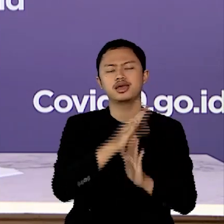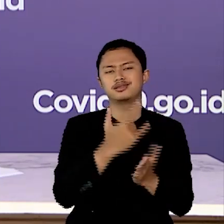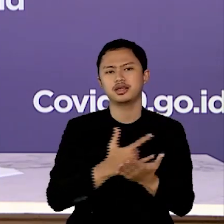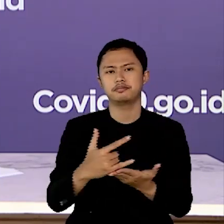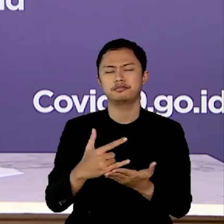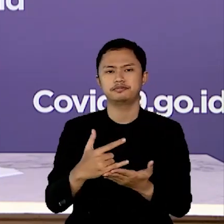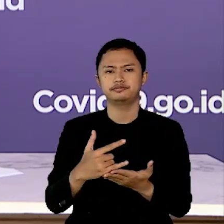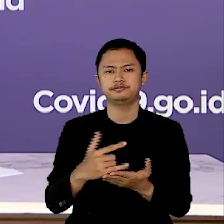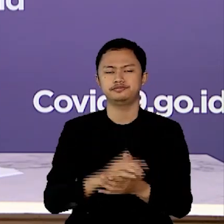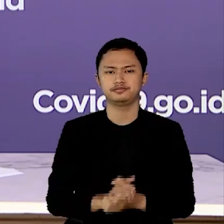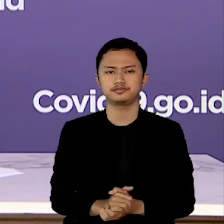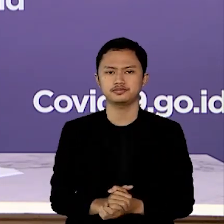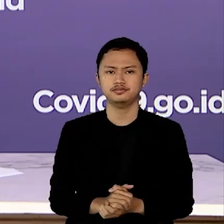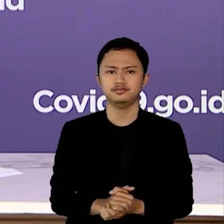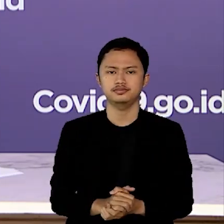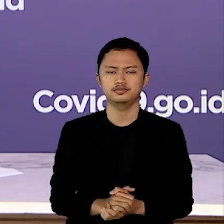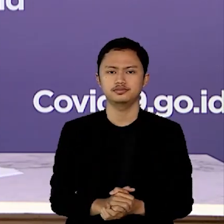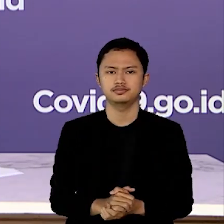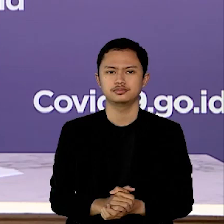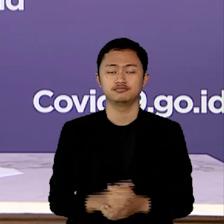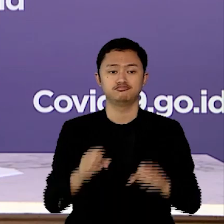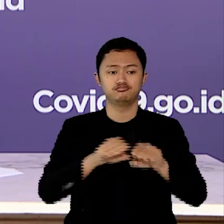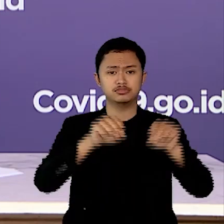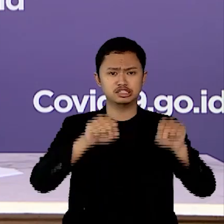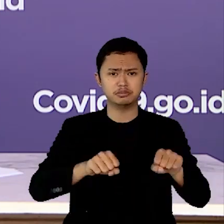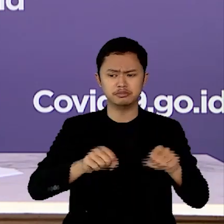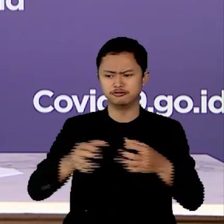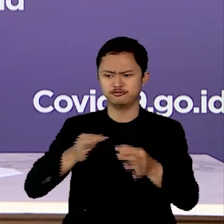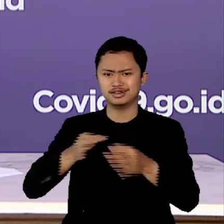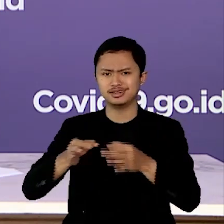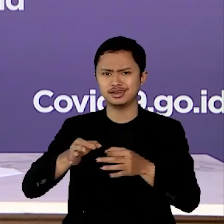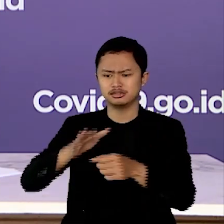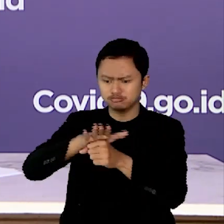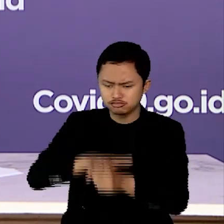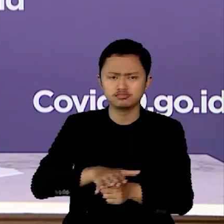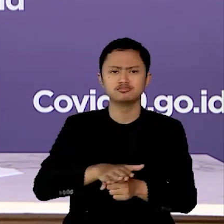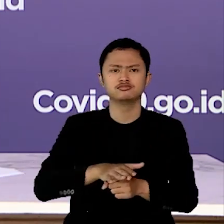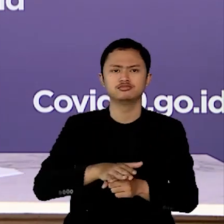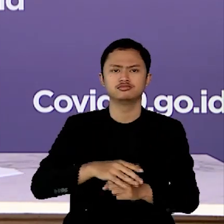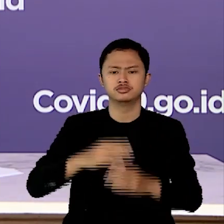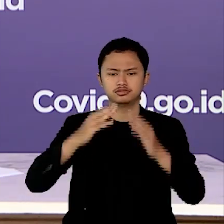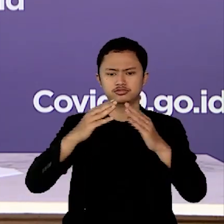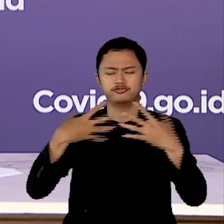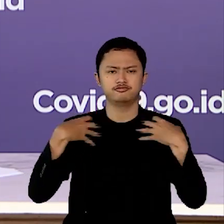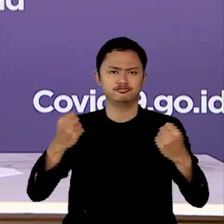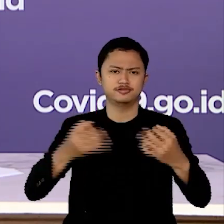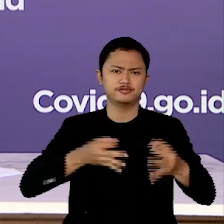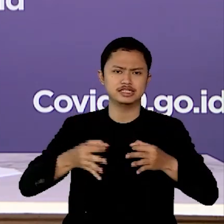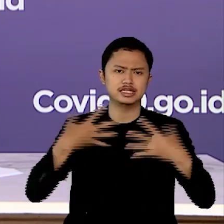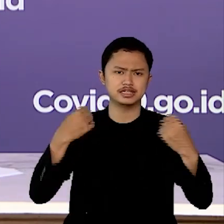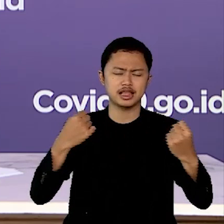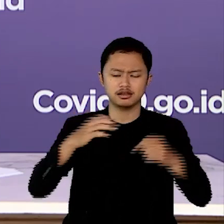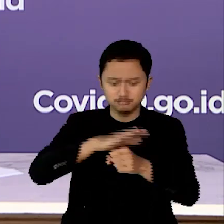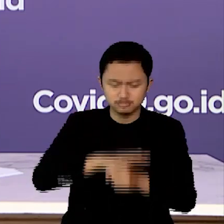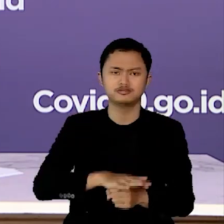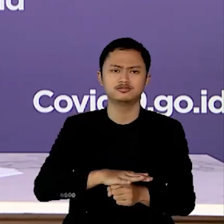tinggi dan tentunya akan semakin memberikan tekanan terhadap sistem fasilitas dan tenaga kesehatan yang nantinya juga akan